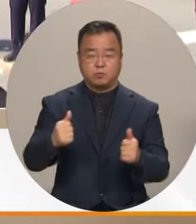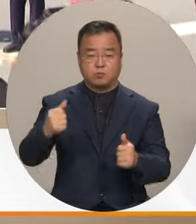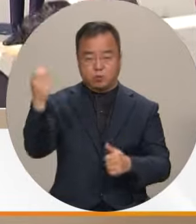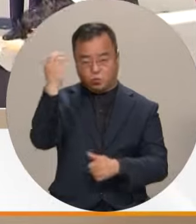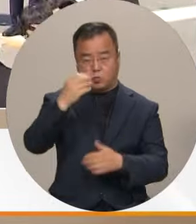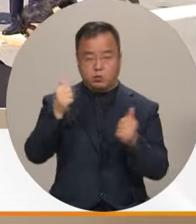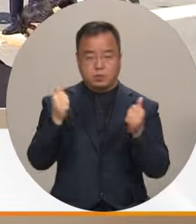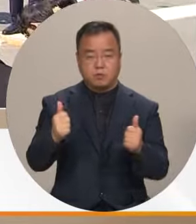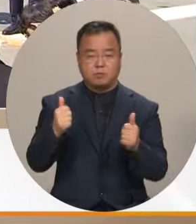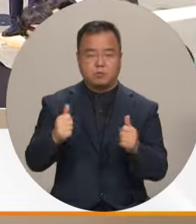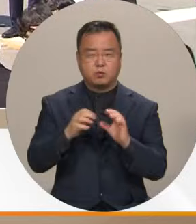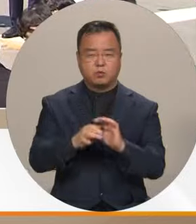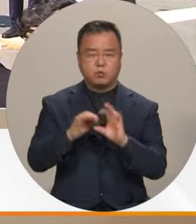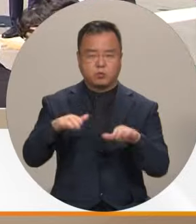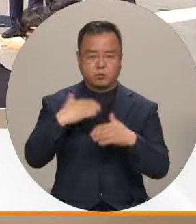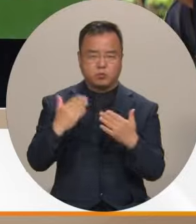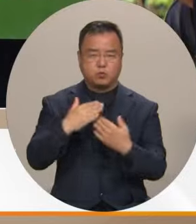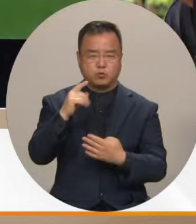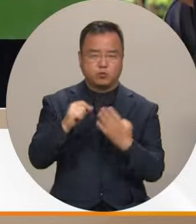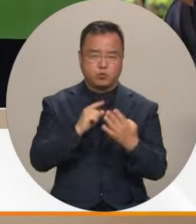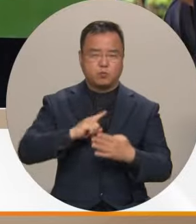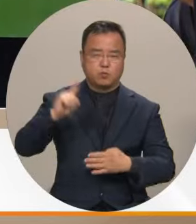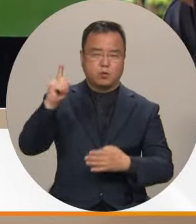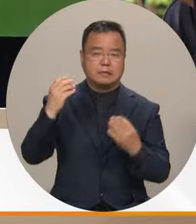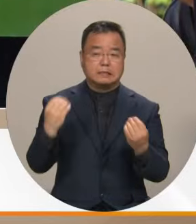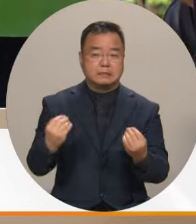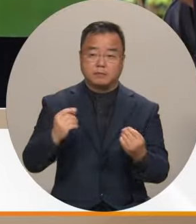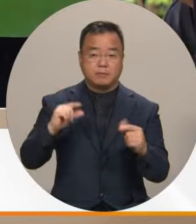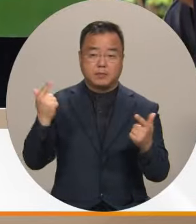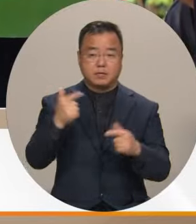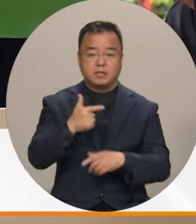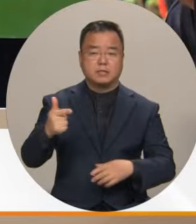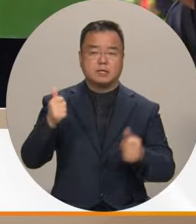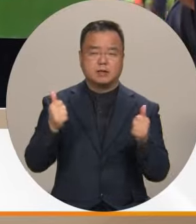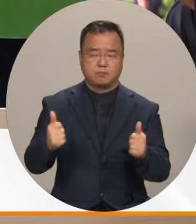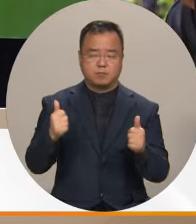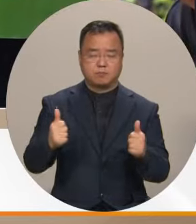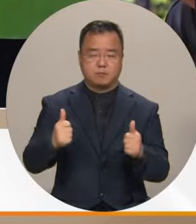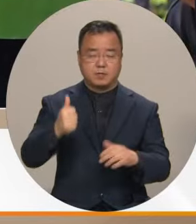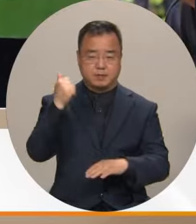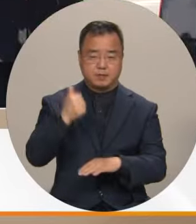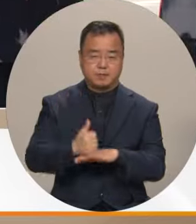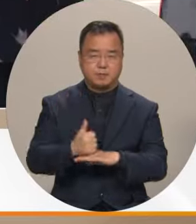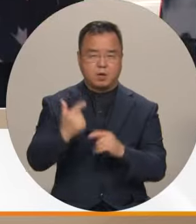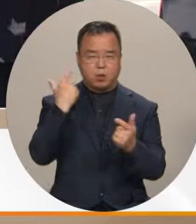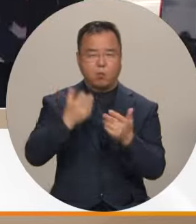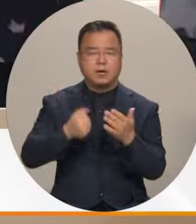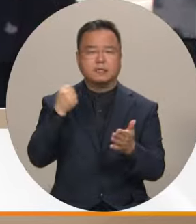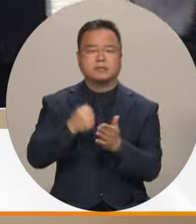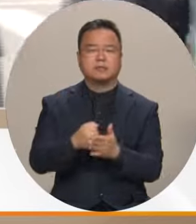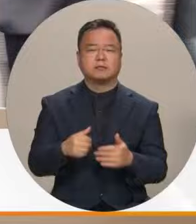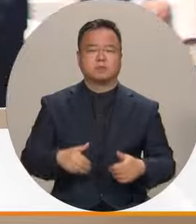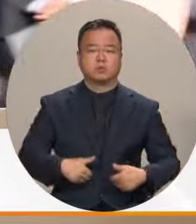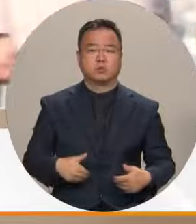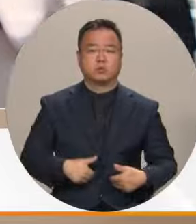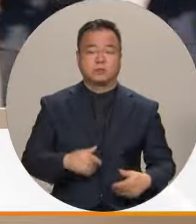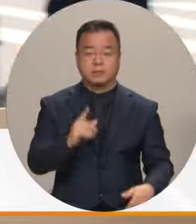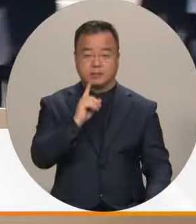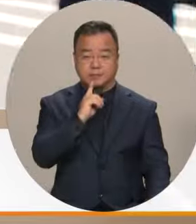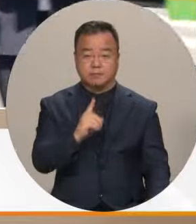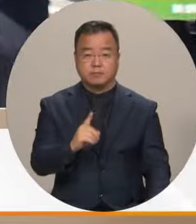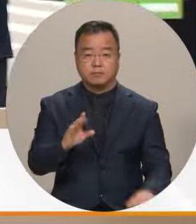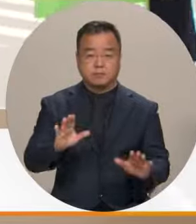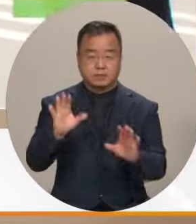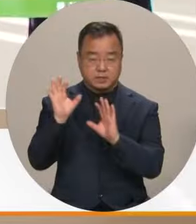종결된다 건 잘못된 사실이라면 대법원이 최고 법원으로서이 재판을 최종적으로 확정해야 한다 이렇게 설명했습니다